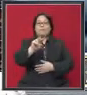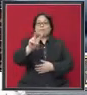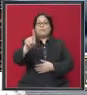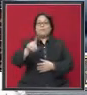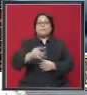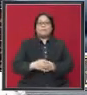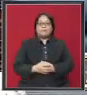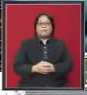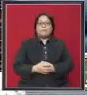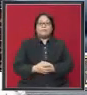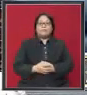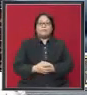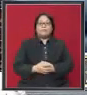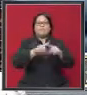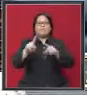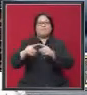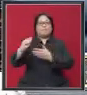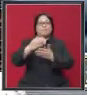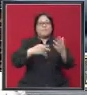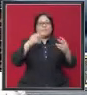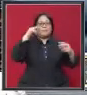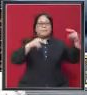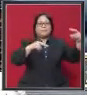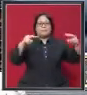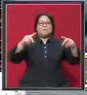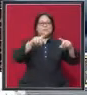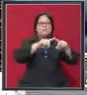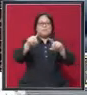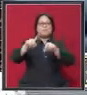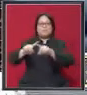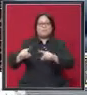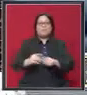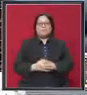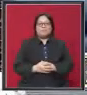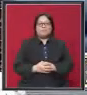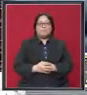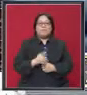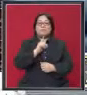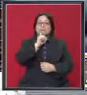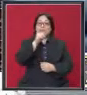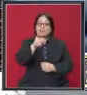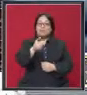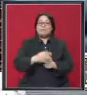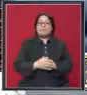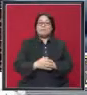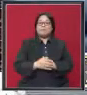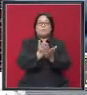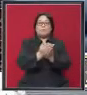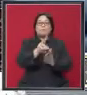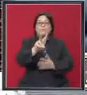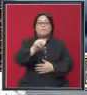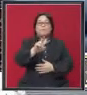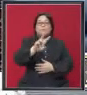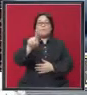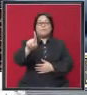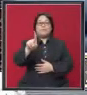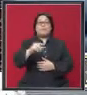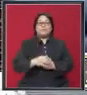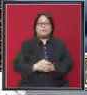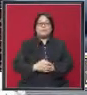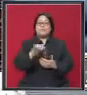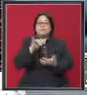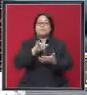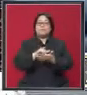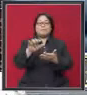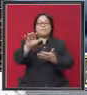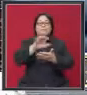ini? Pelbagai pihak mempunyai persepsi yang berbeza tentang belanjawan ini. Realitinya, Belanjawan 2021 adalah tidak lain dan